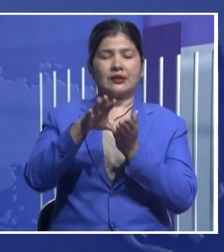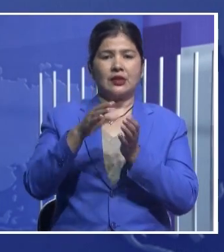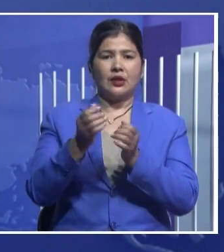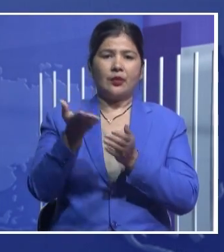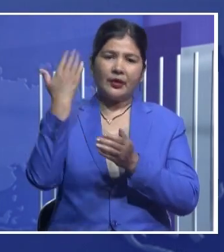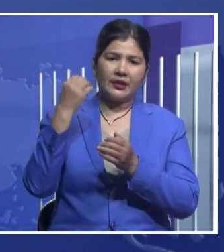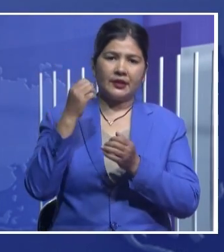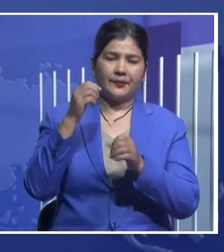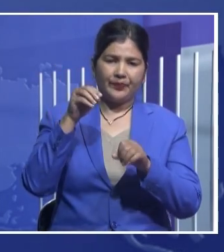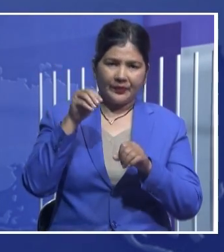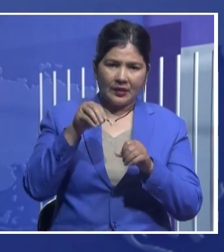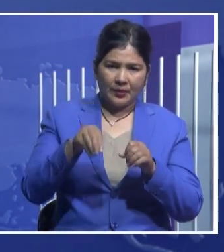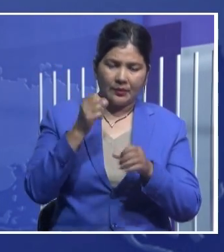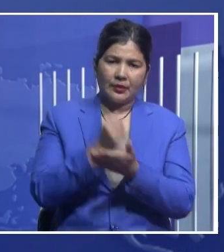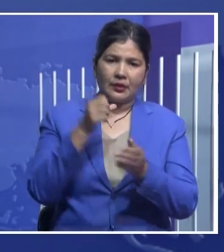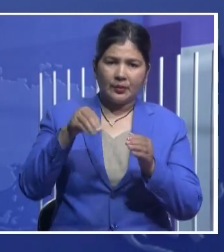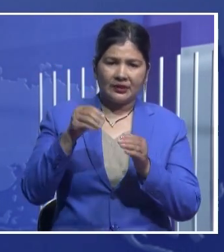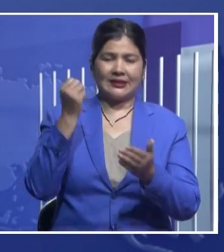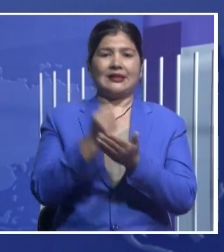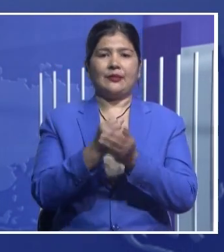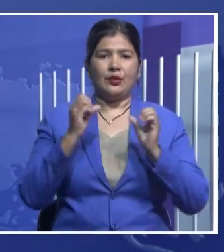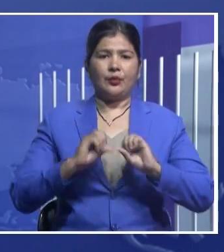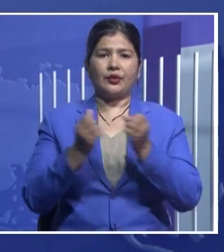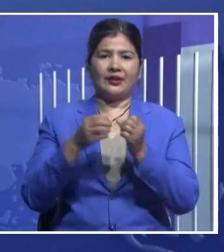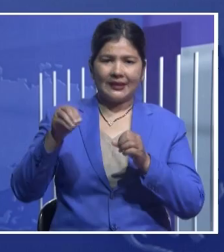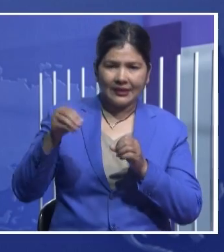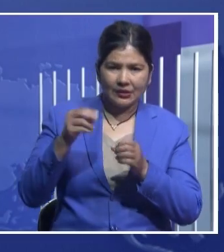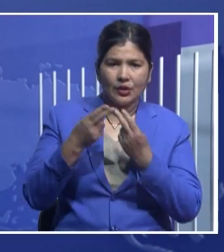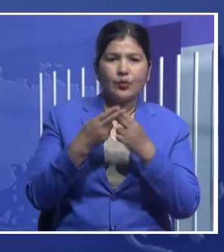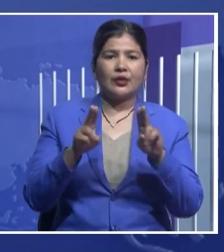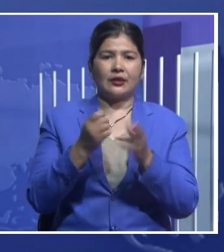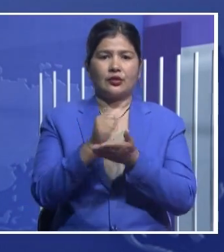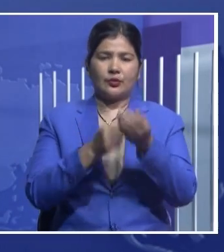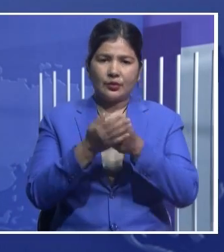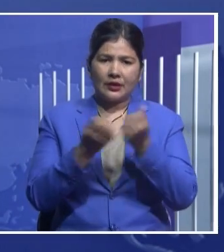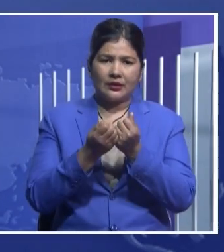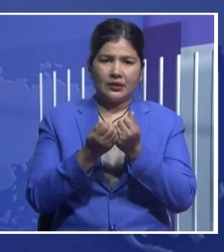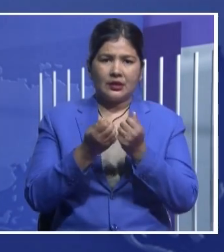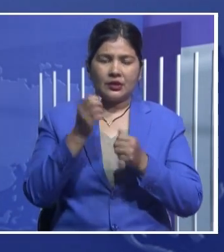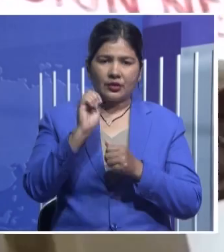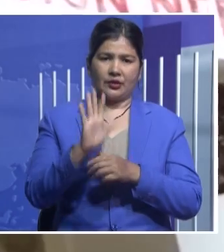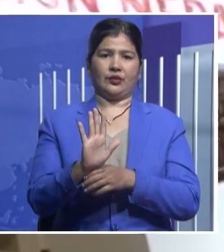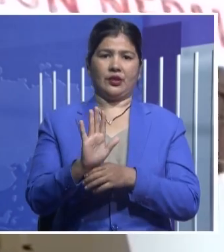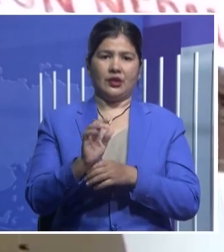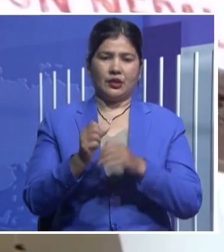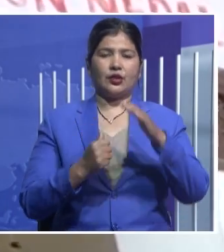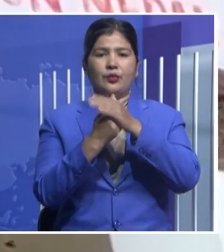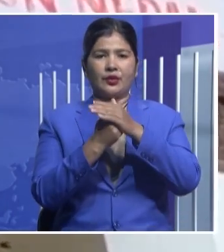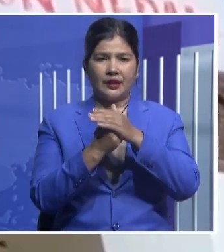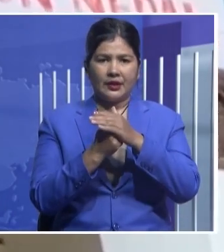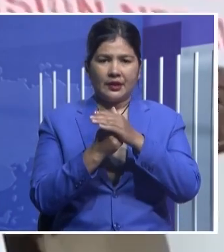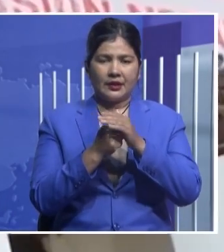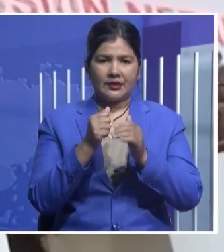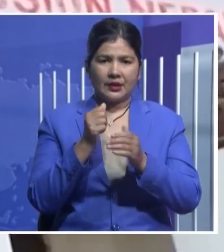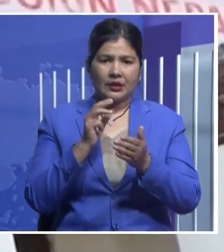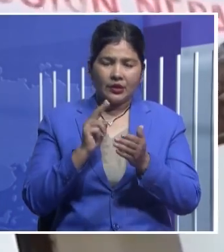गर्ने जनाएको छ। आयोगले मतपत्र छाप्न प्रयोग हुने कागज आपूर्ति गर्न सम्झौता गरिसकेको छ। निर्वाचन आयोगका प्रमुख आयुक्त दिनेश कुमार